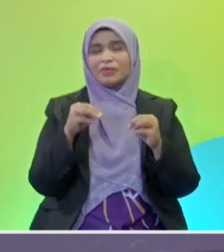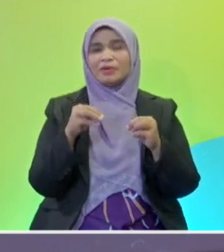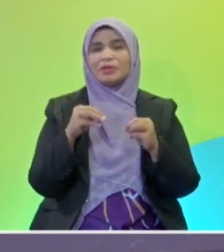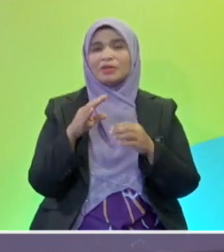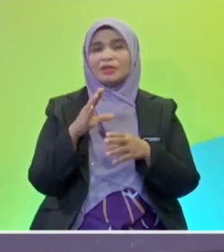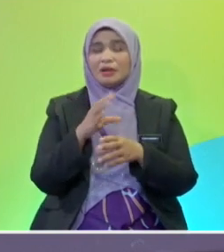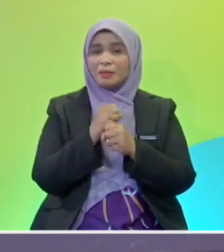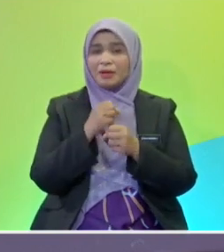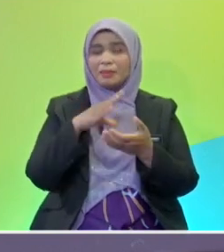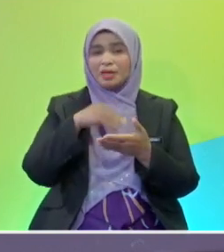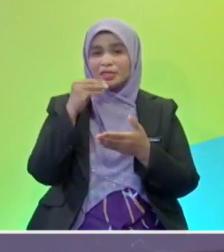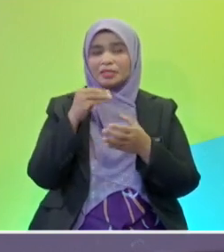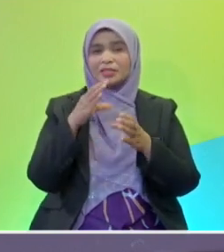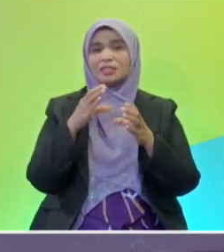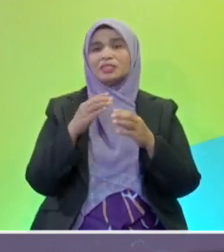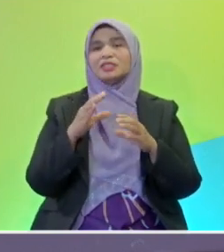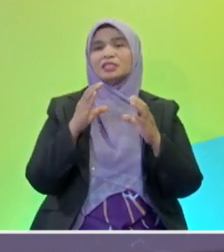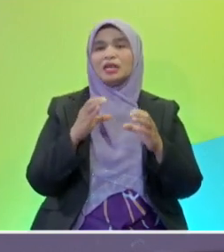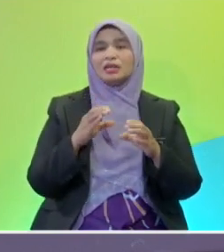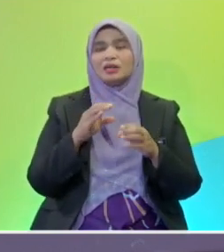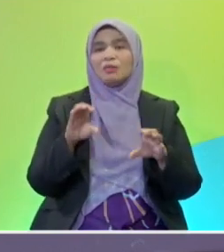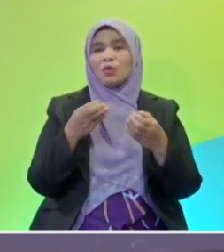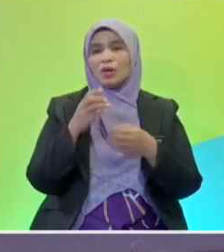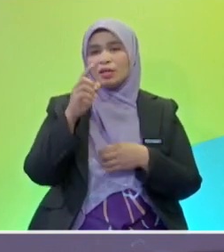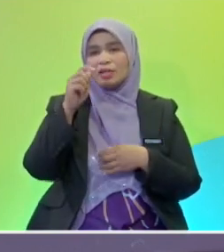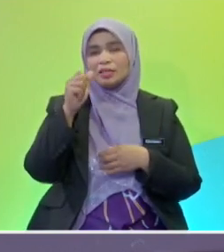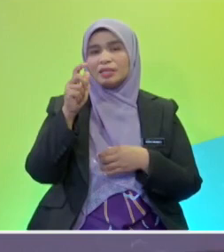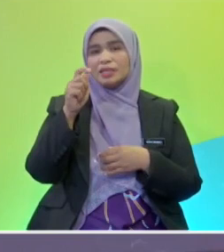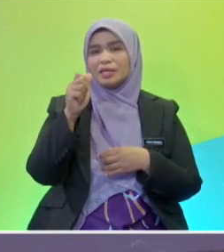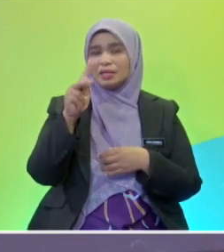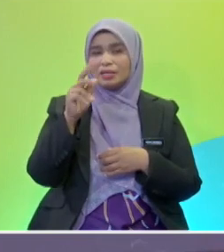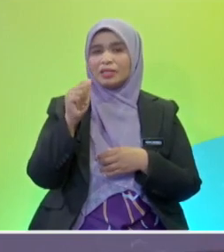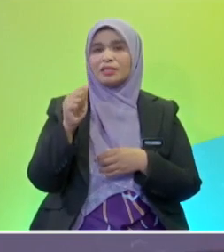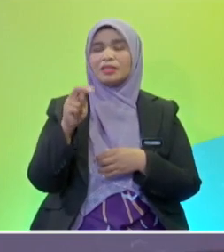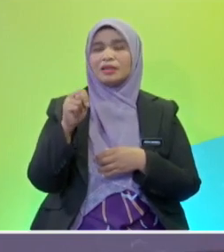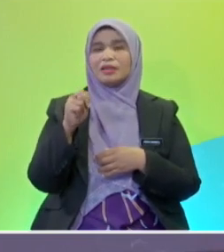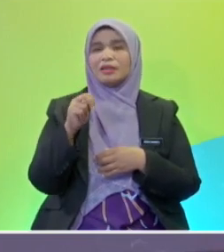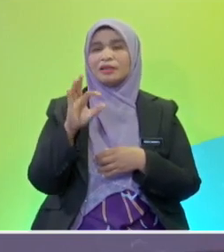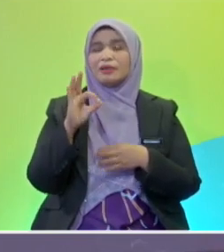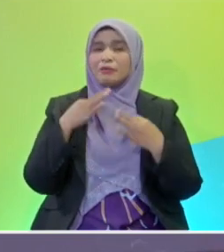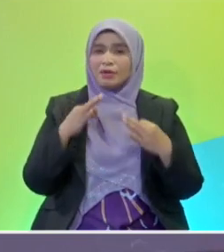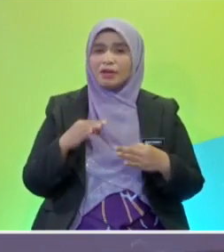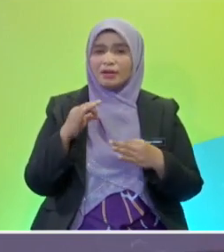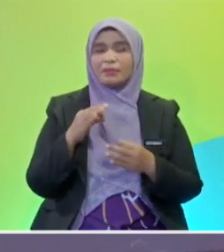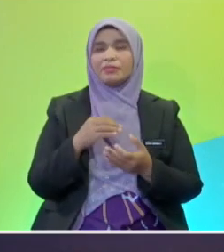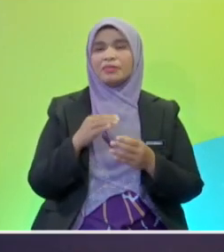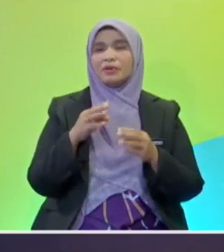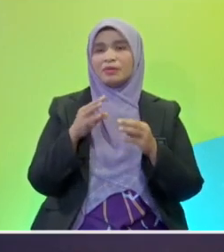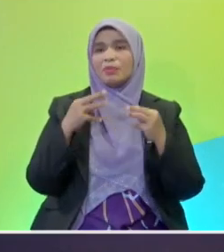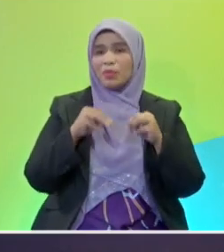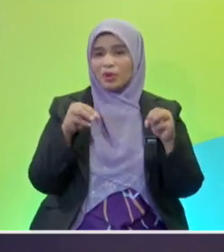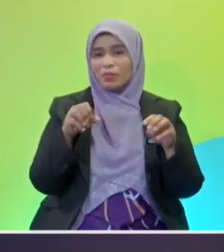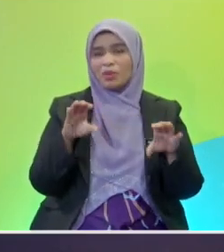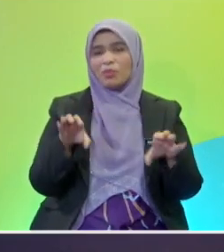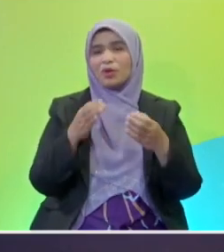murid-murid dapat belajar cara membuat ttakan fabrik yang betul okey yang ini yang yang yang agak sukarlah saya buat tapi murid boleh buat yang mudah saja macam kawan-kawan boleh buat